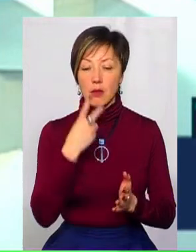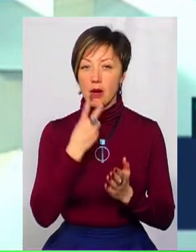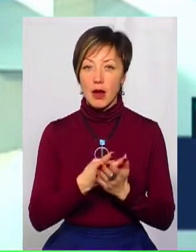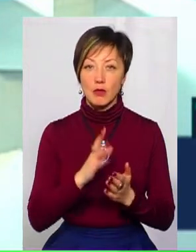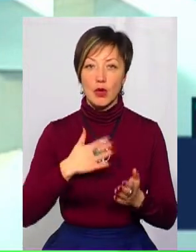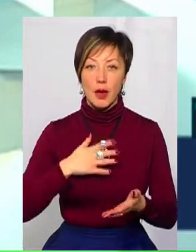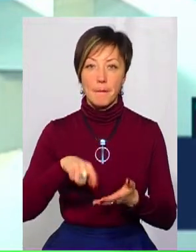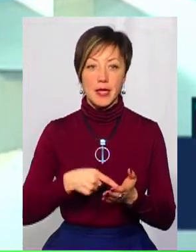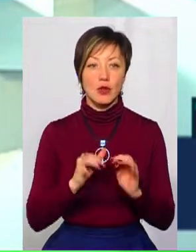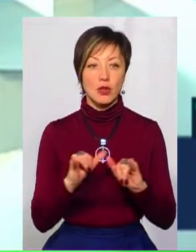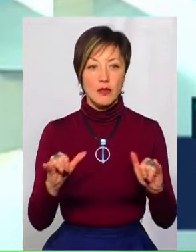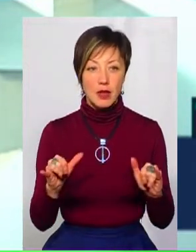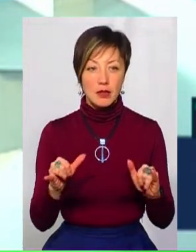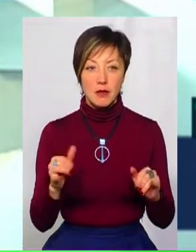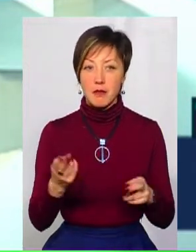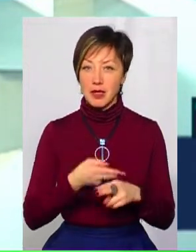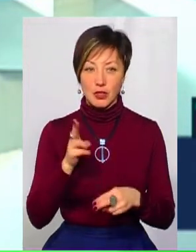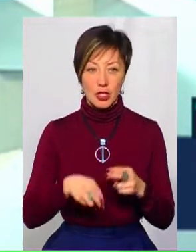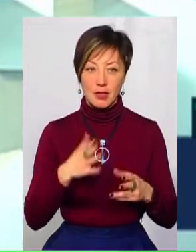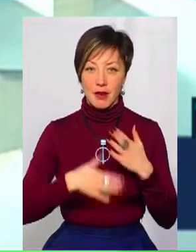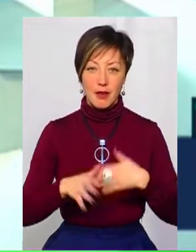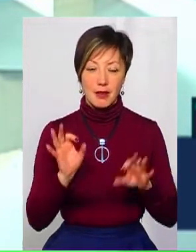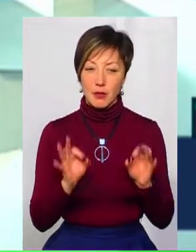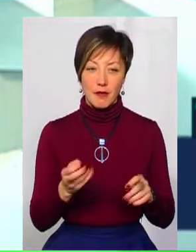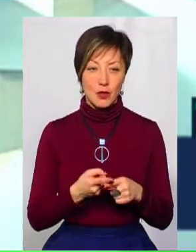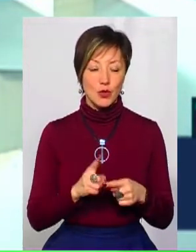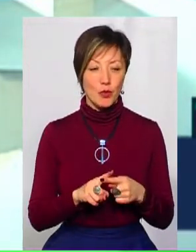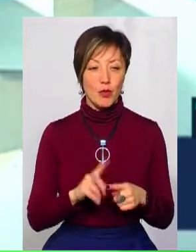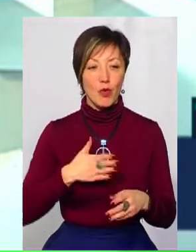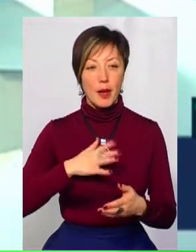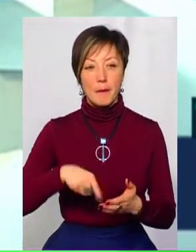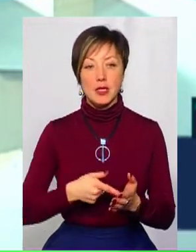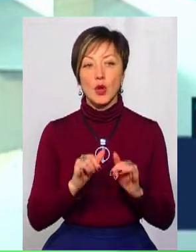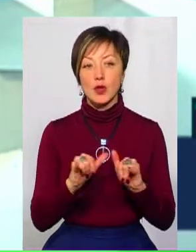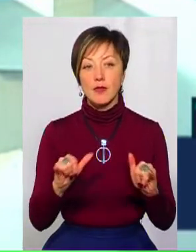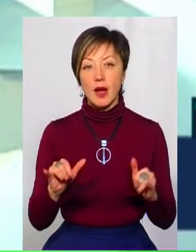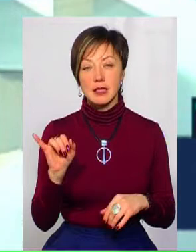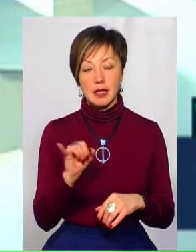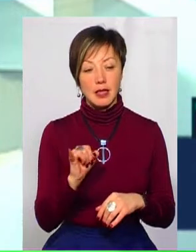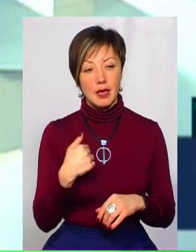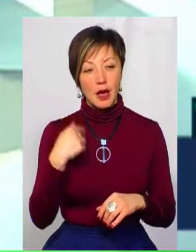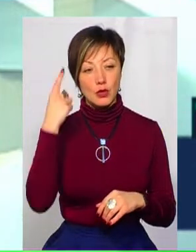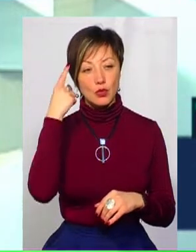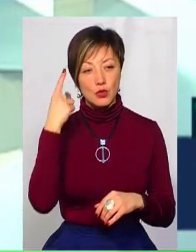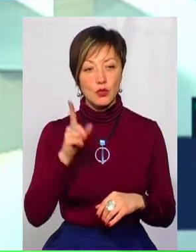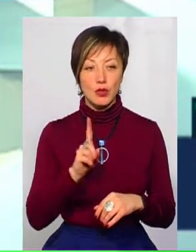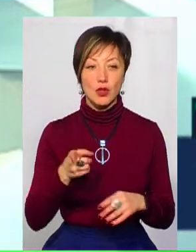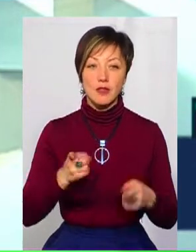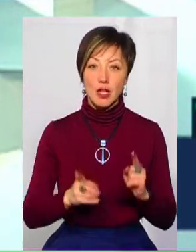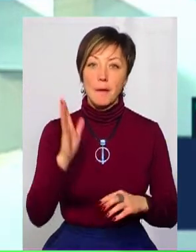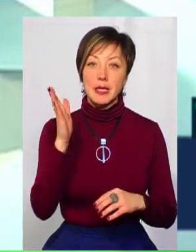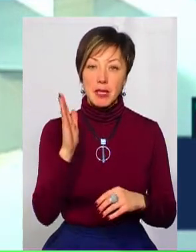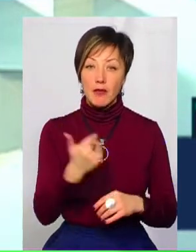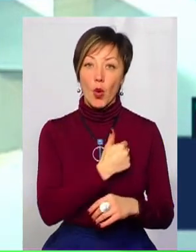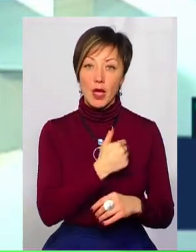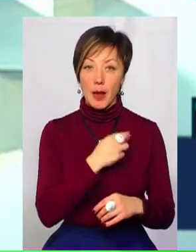моє місто розвивається, за що я безкінечно рада насправді цьому. Моє місто розвивається, І я думаю, що, звичайно, в перспективі я